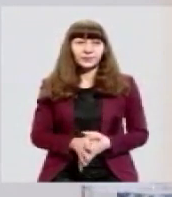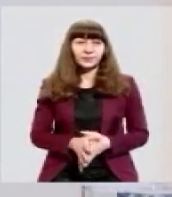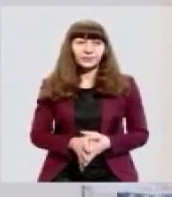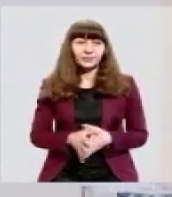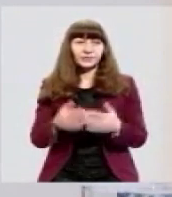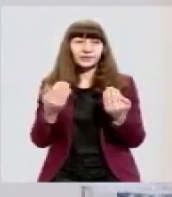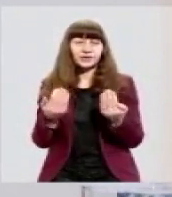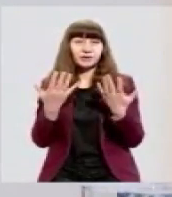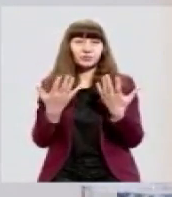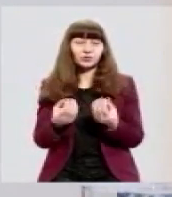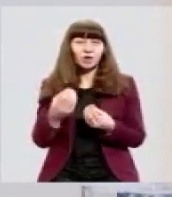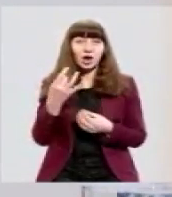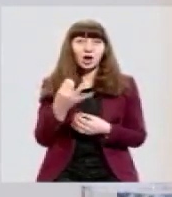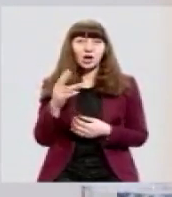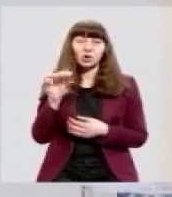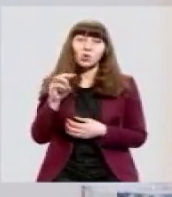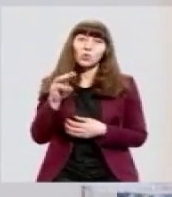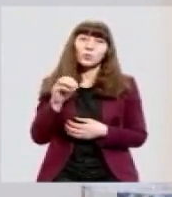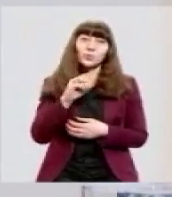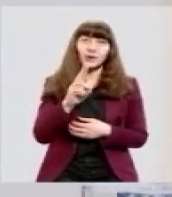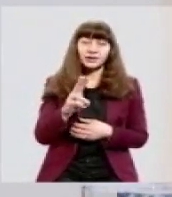правонарушения, сегодня в Айкумик отделом ЖКХ